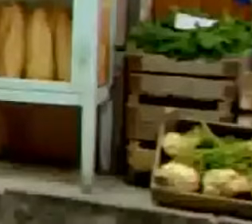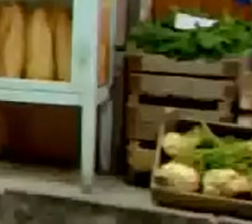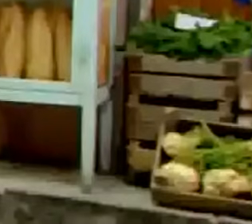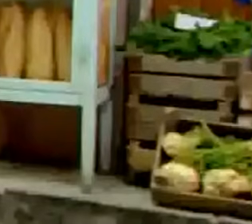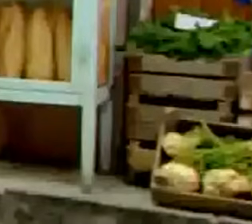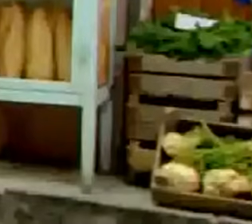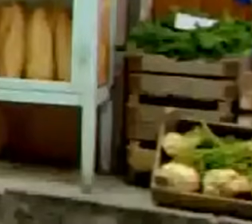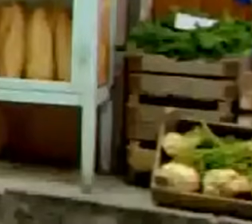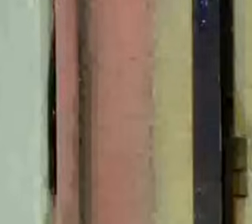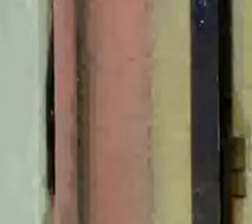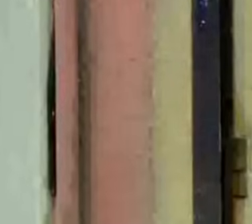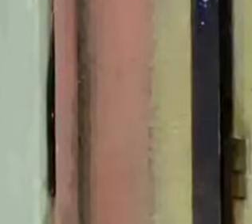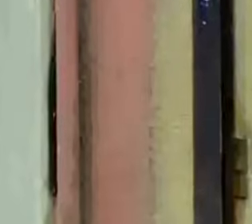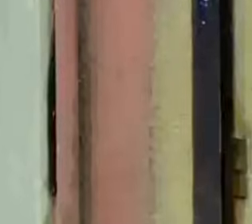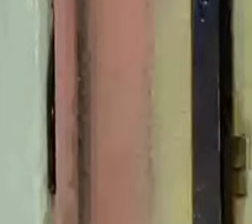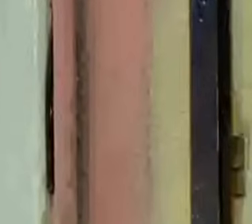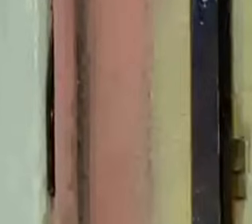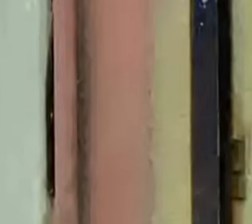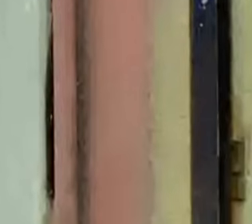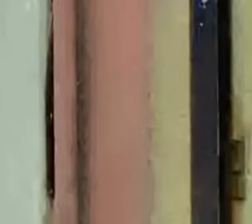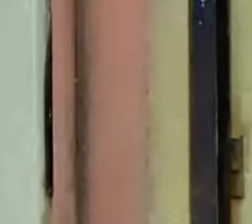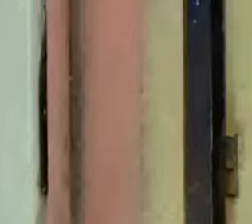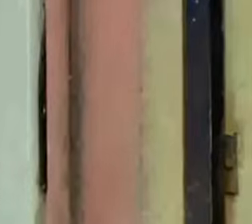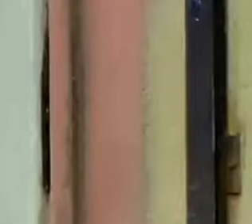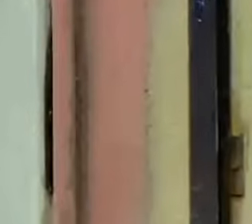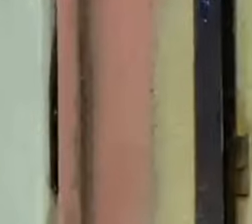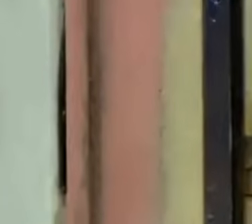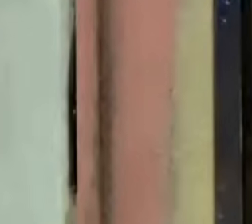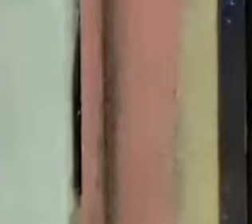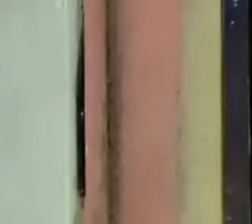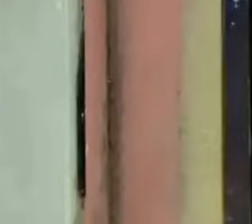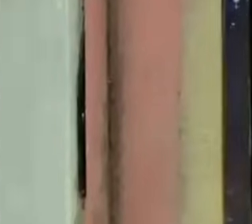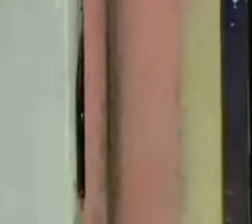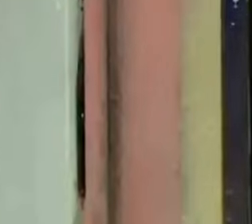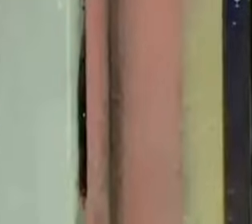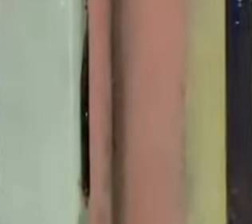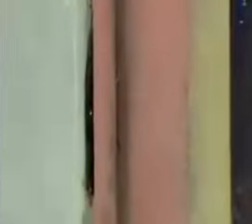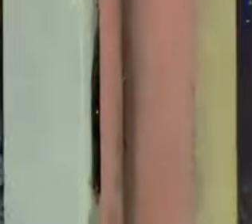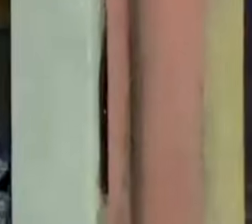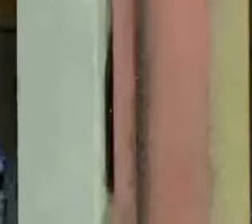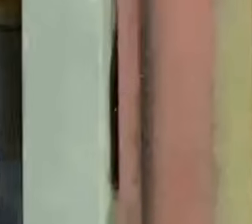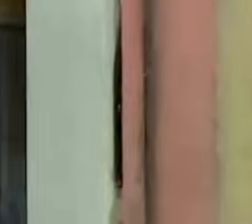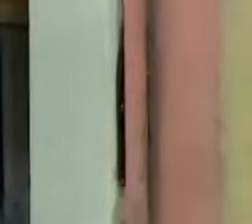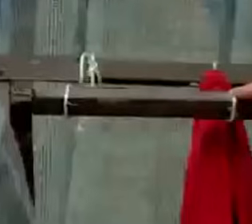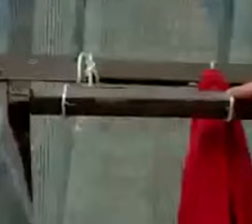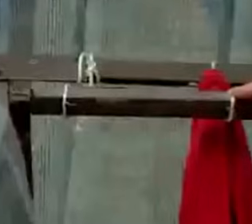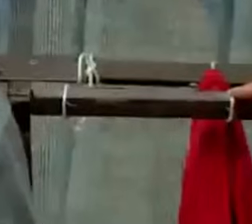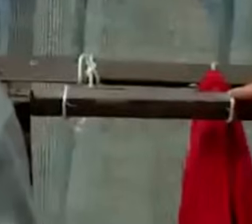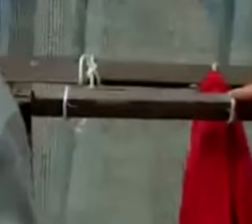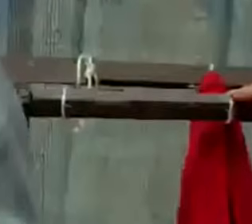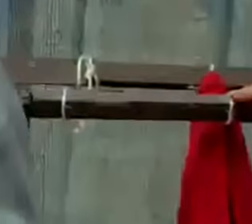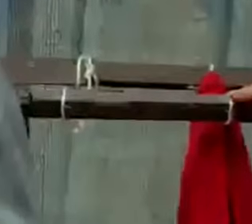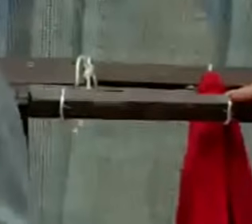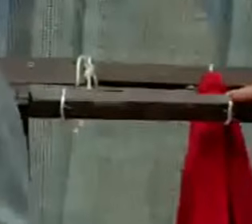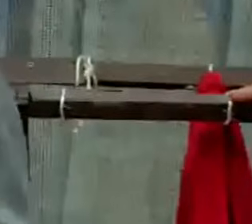Zihninde tasarlayıp çizmeye koyuldu. Foto ama bastonun desteğiyle apartmandan çıktı. Bakınıyordu ki Sami onu fark edip neşeyle